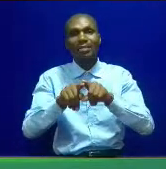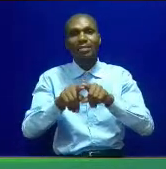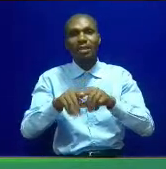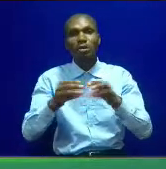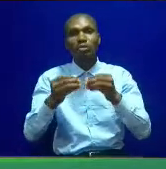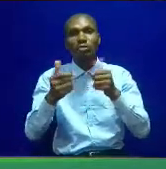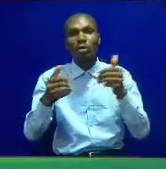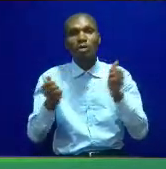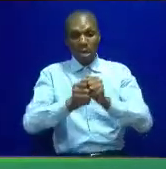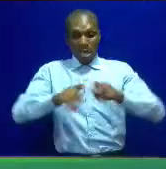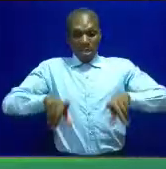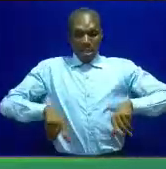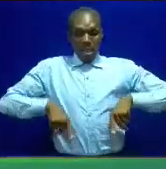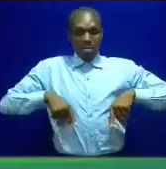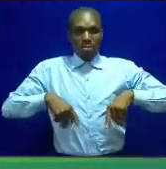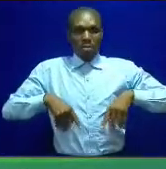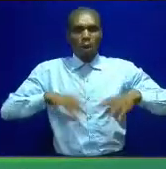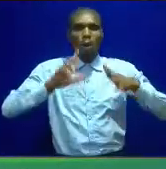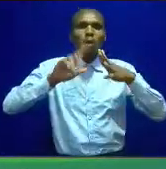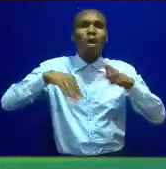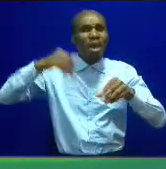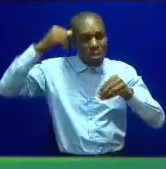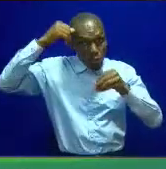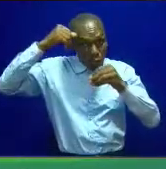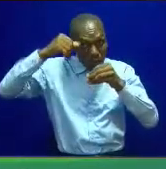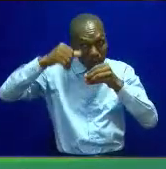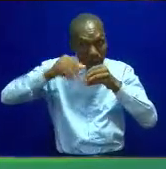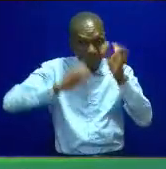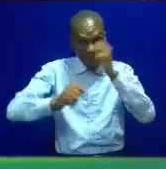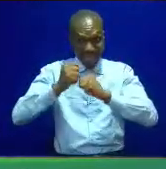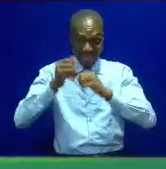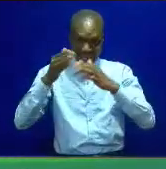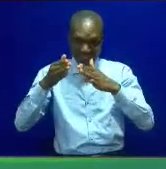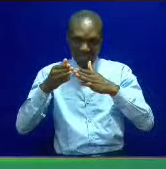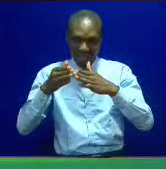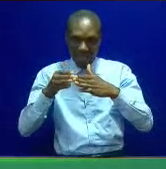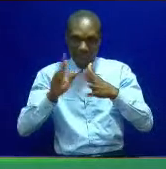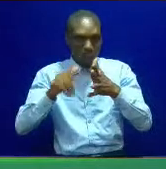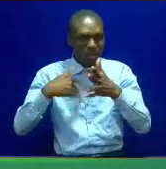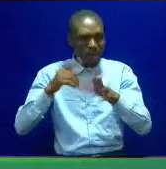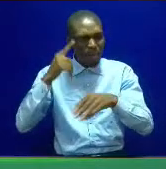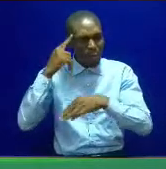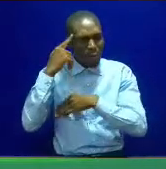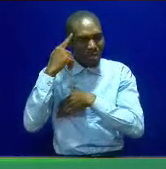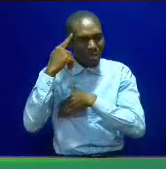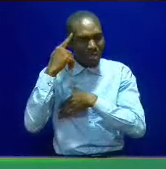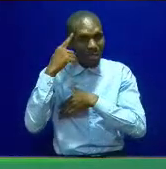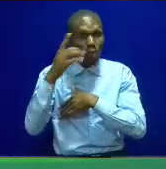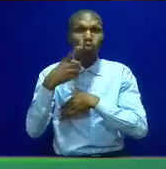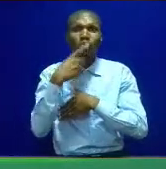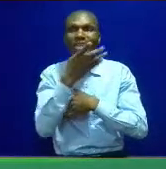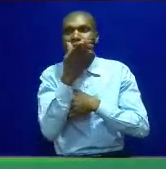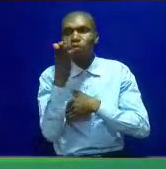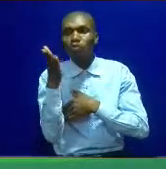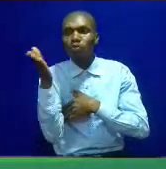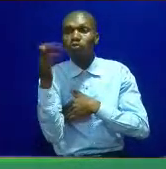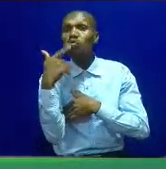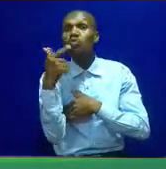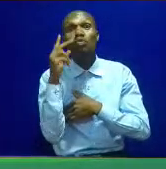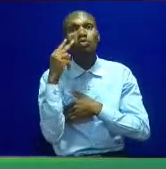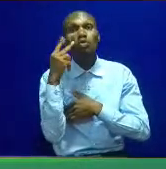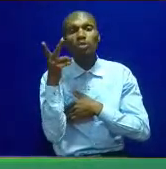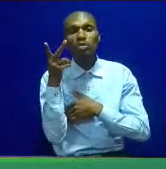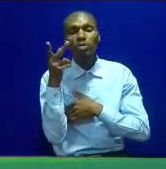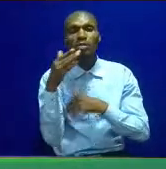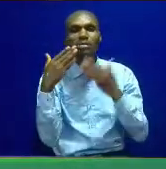ase obo gimobo kirege gora inyora so mwako yo igato go yokora ngirora inyora kabisa toradi yo mwanjo muriro kurgire tiboniga